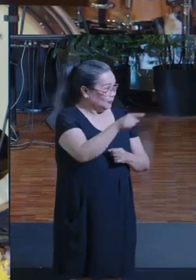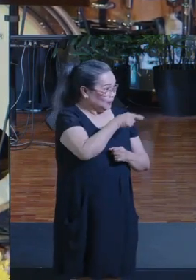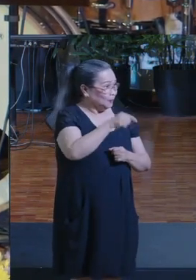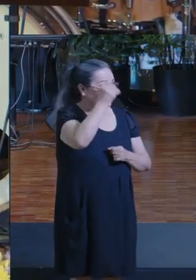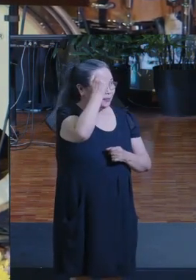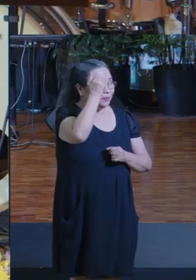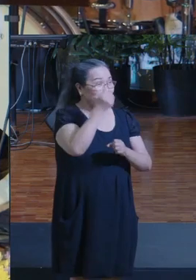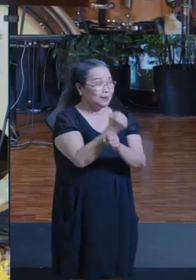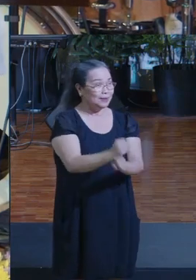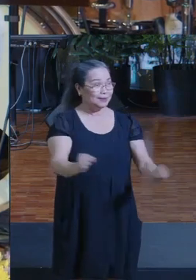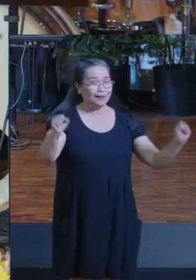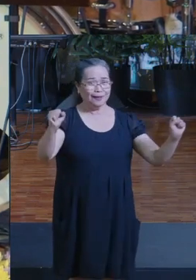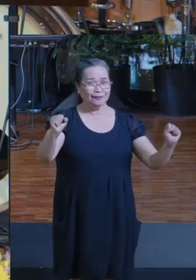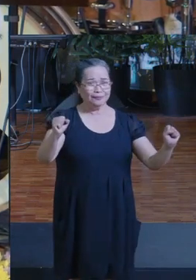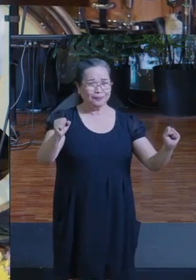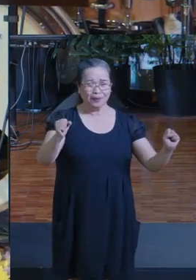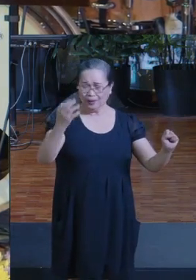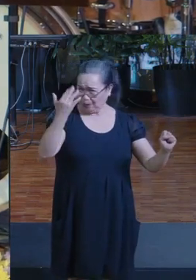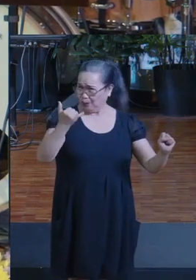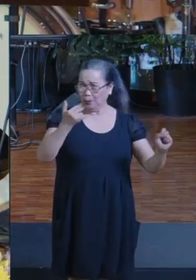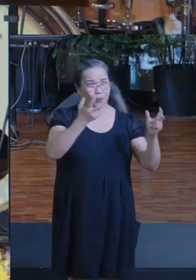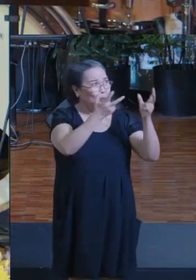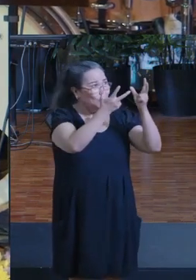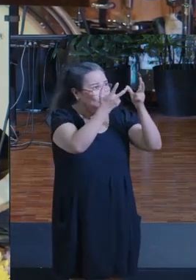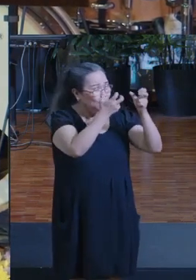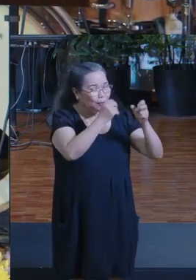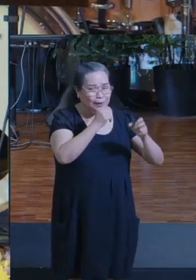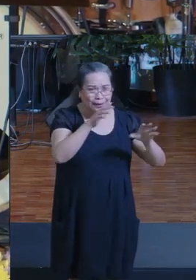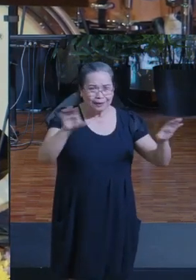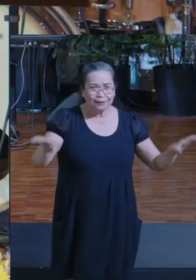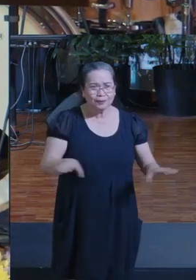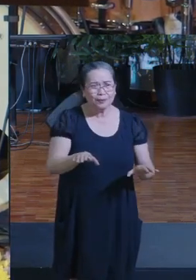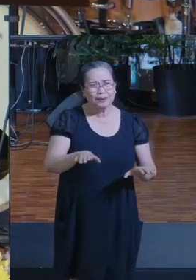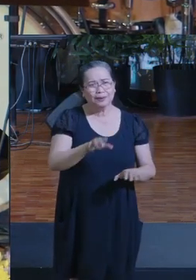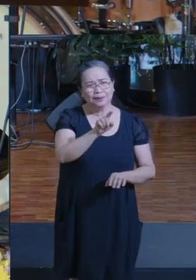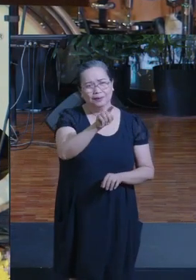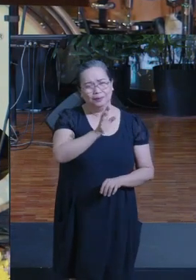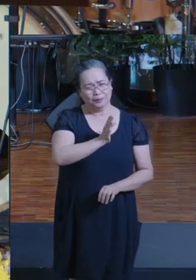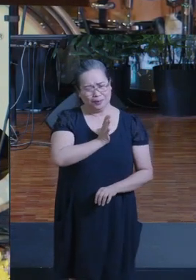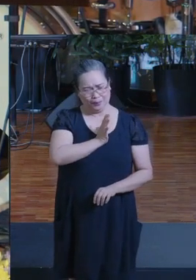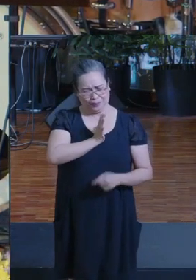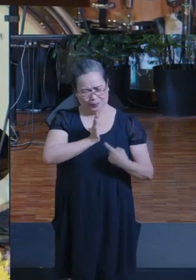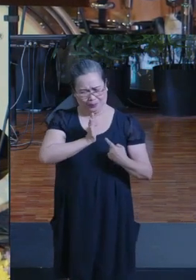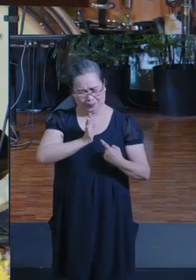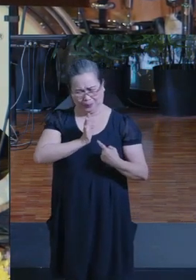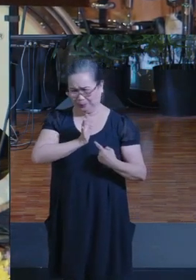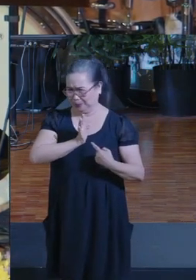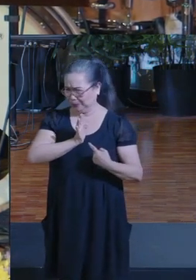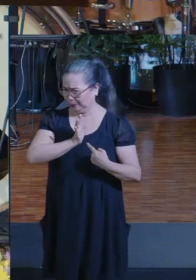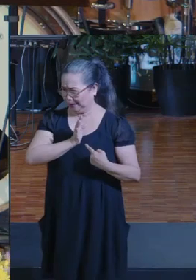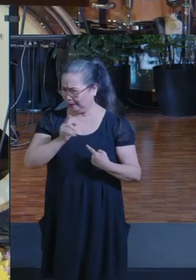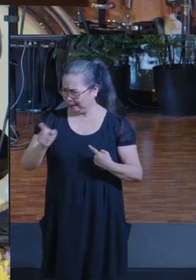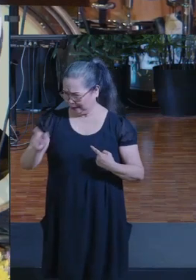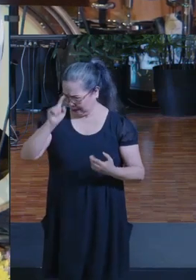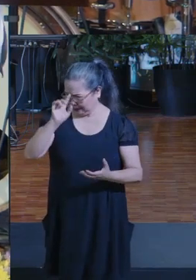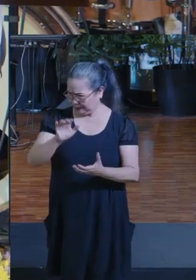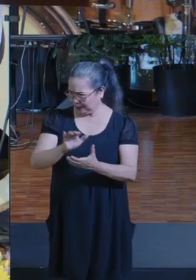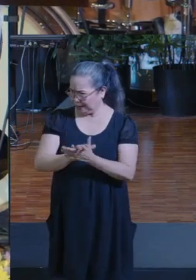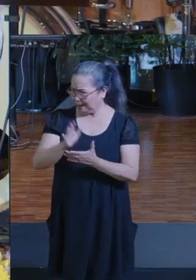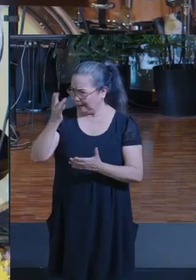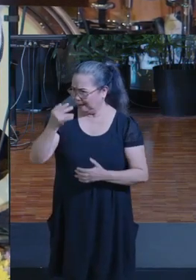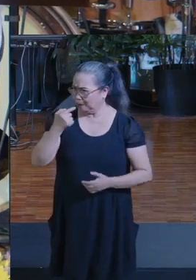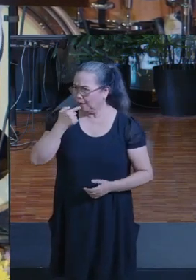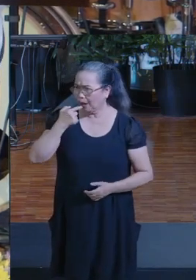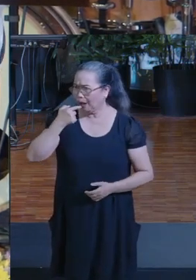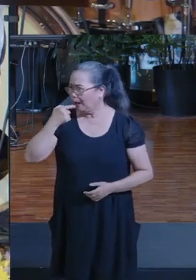ay niligtas by hearing of faith and not by works of the law. Bakit ngayon parang nagagayuma kayo? Ganon ang summary